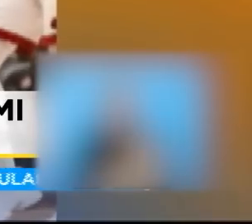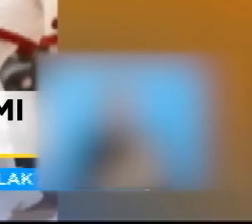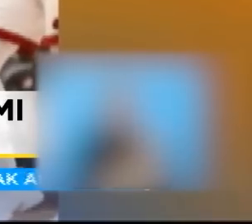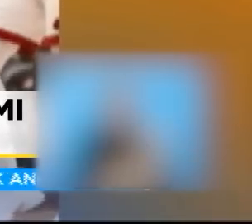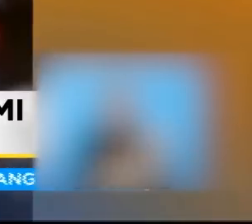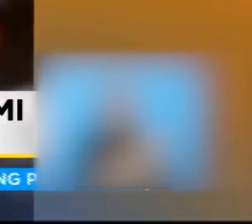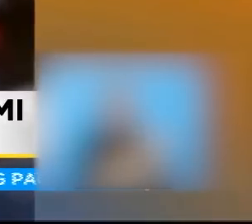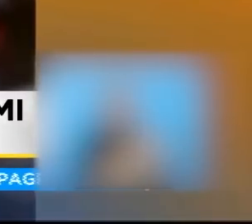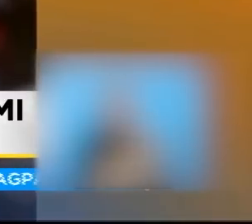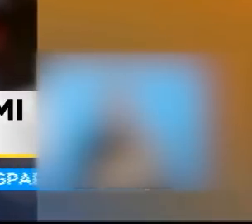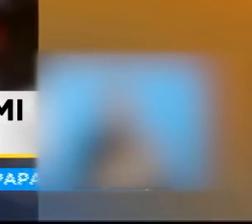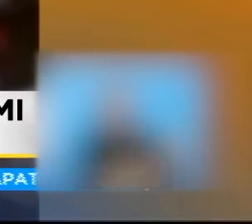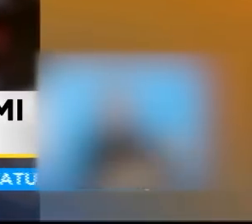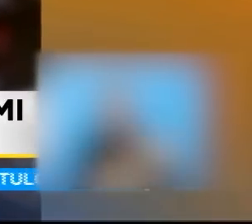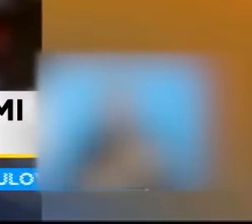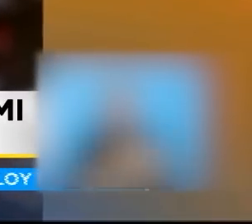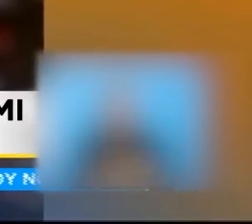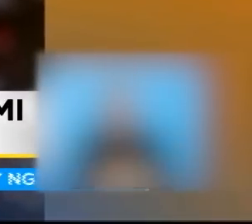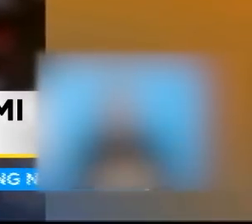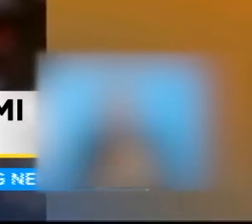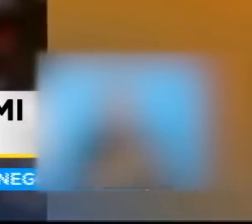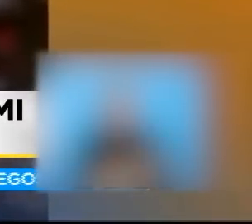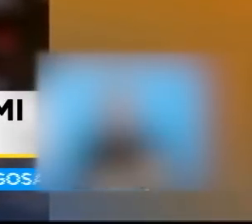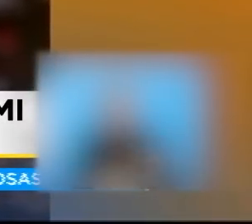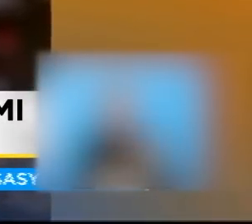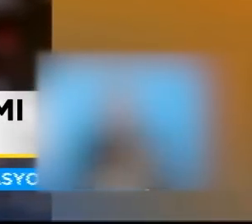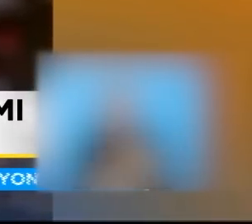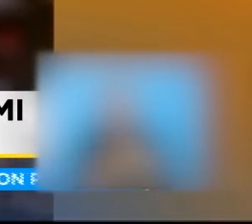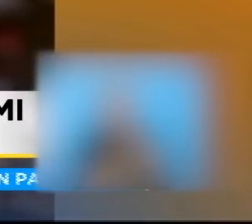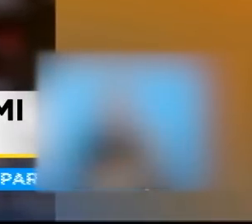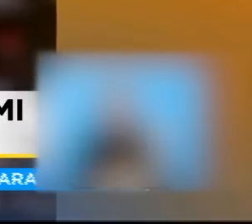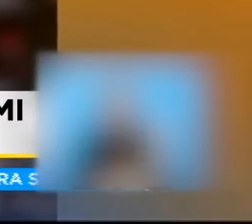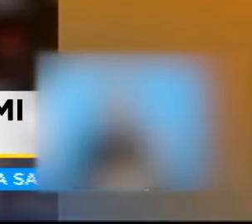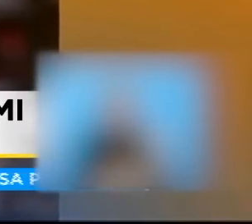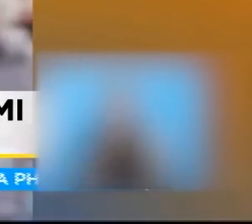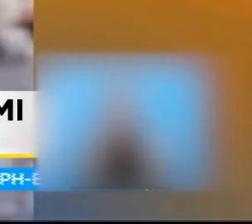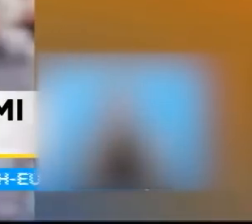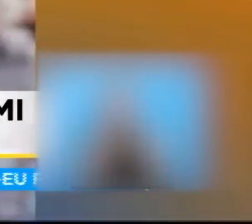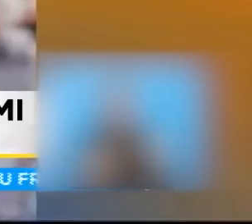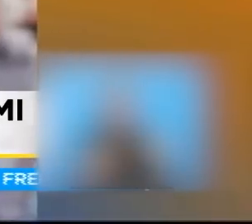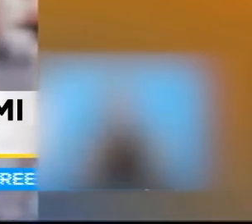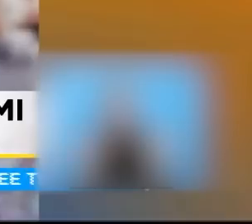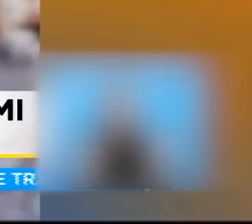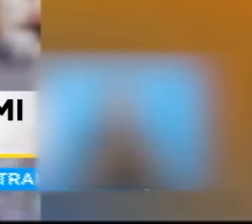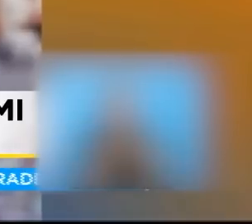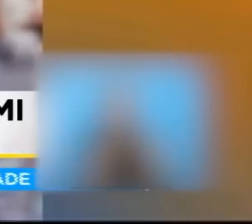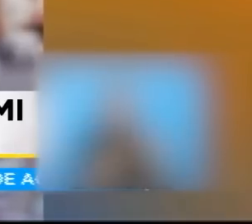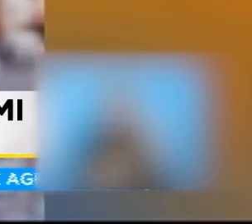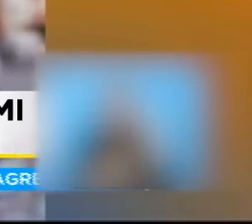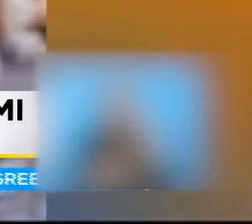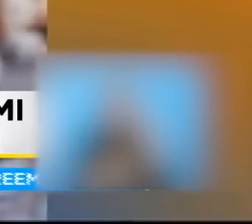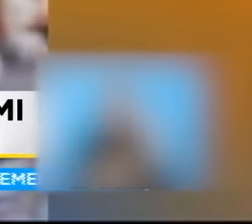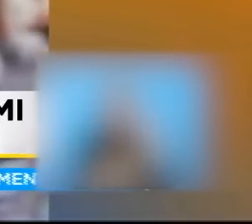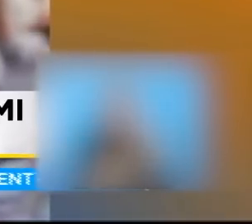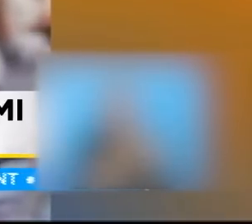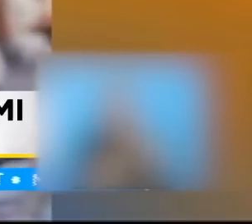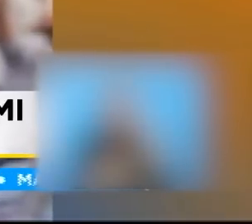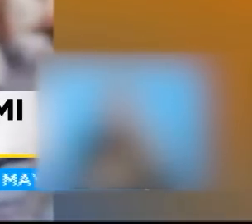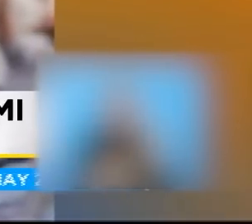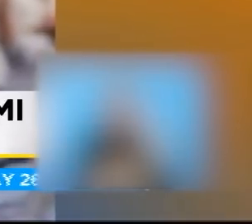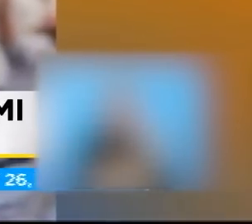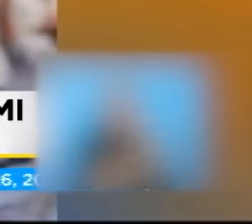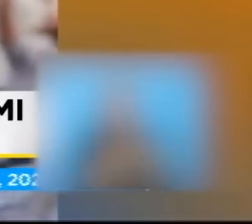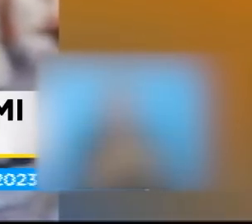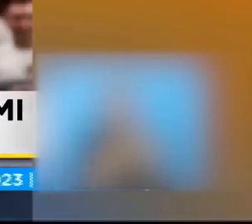at 8 rebounds. Nag-ambag din ng tig 20 puntos si Marcus Smart, Derek White at Jaylen Brown.